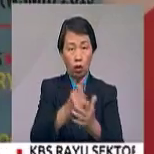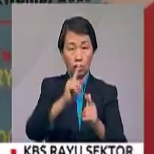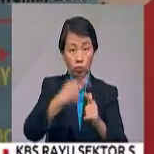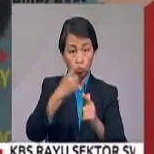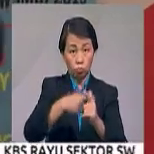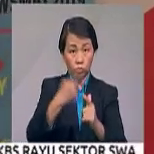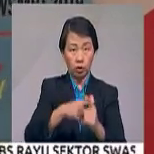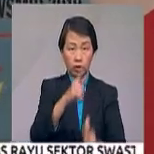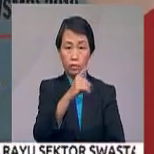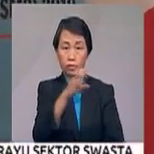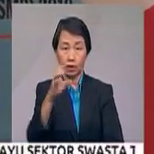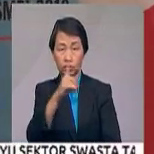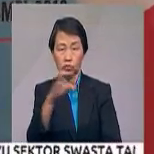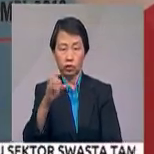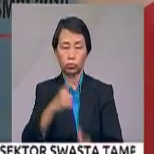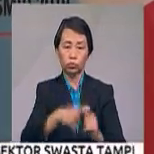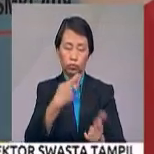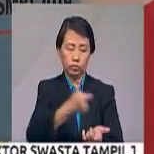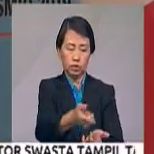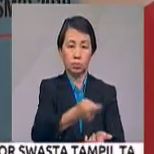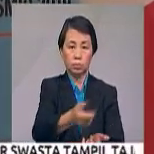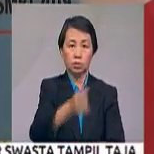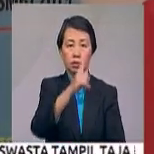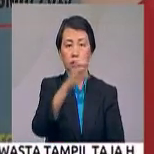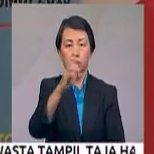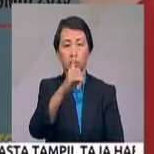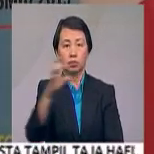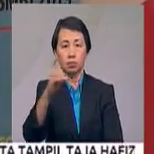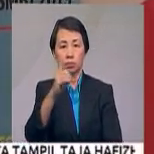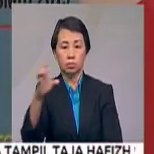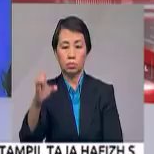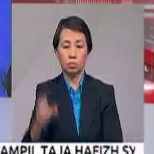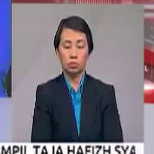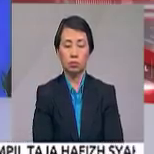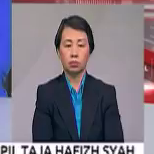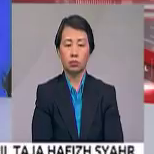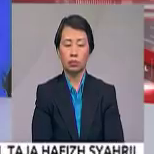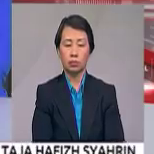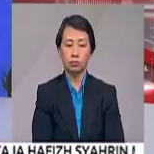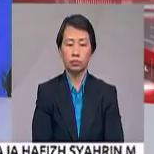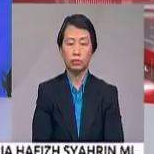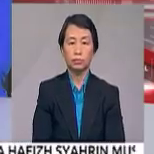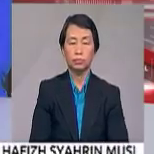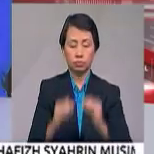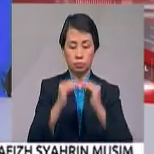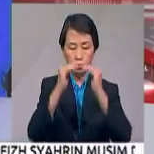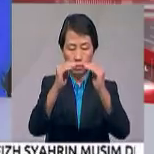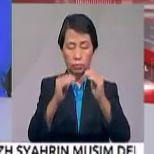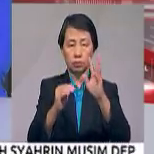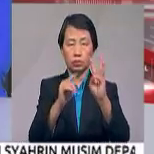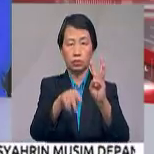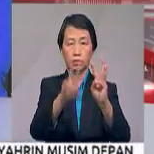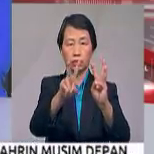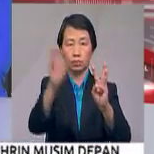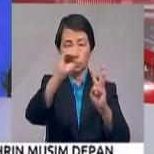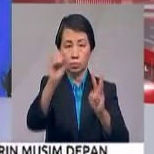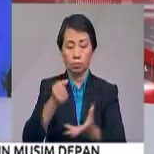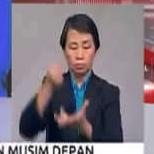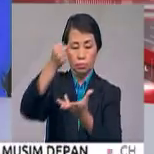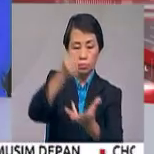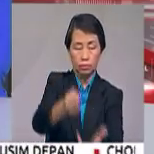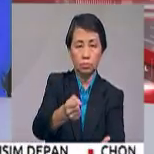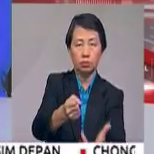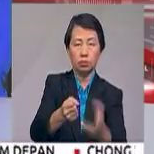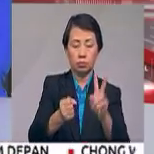RM100. peningkatan 6.2% peruntukan